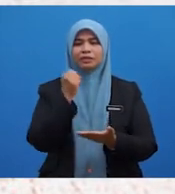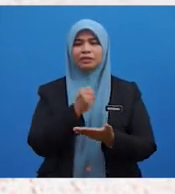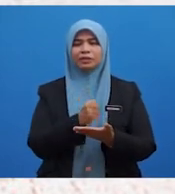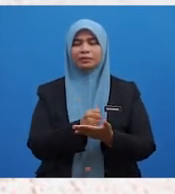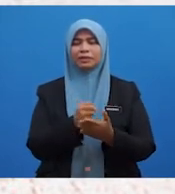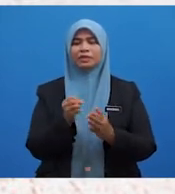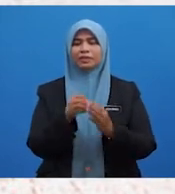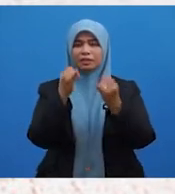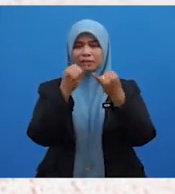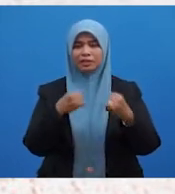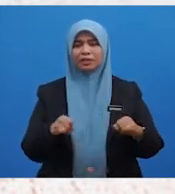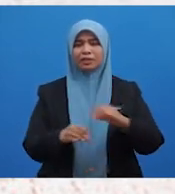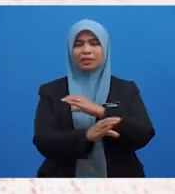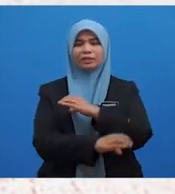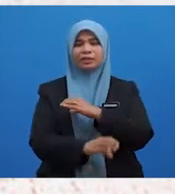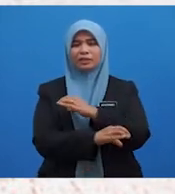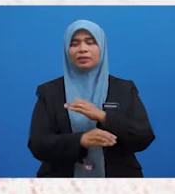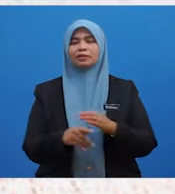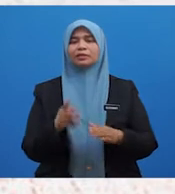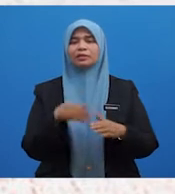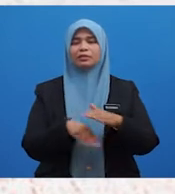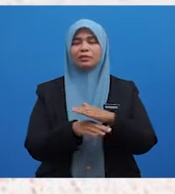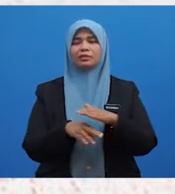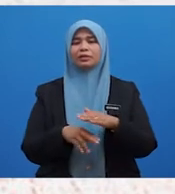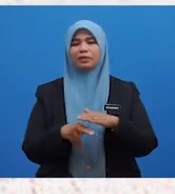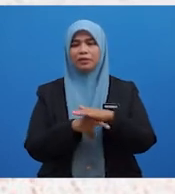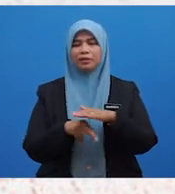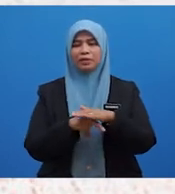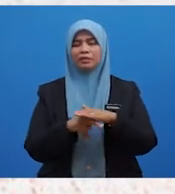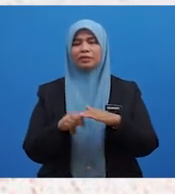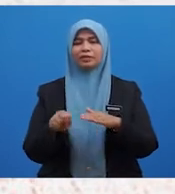menjamin kesejahteraan negara di bawah naungannya.